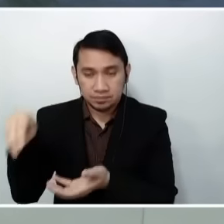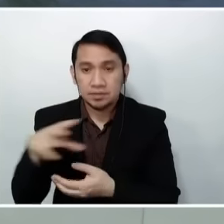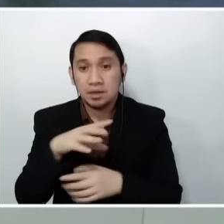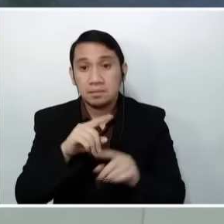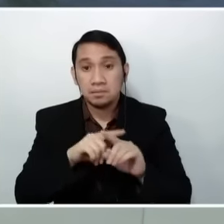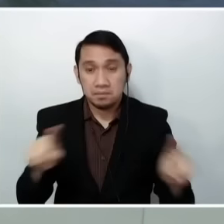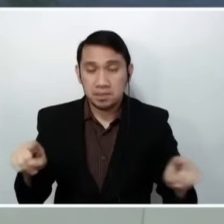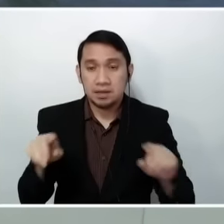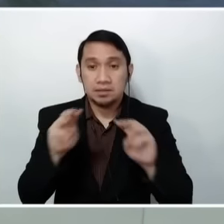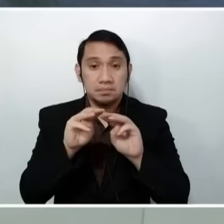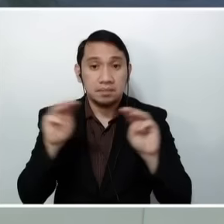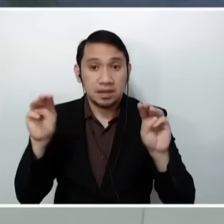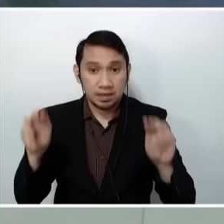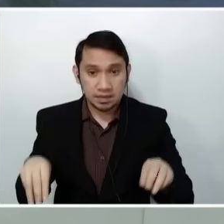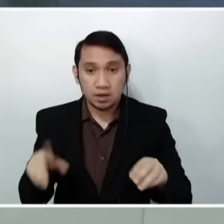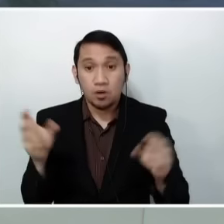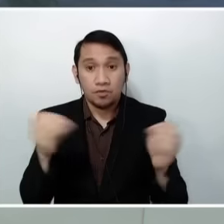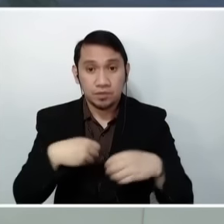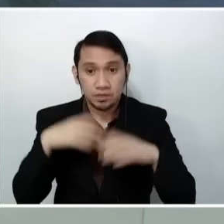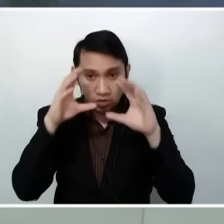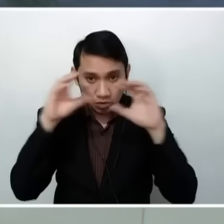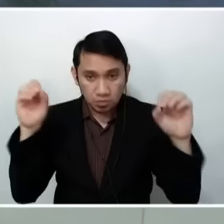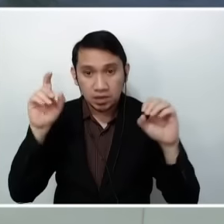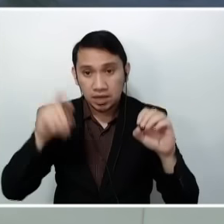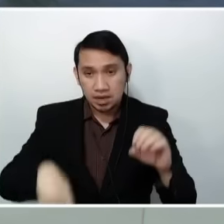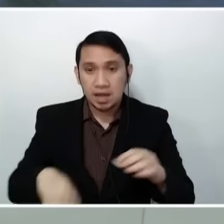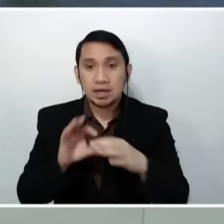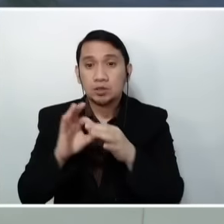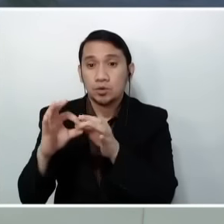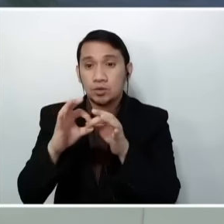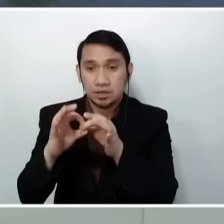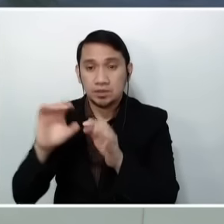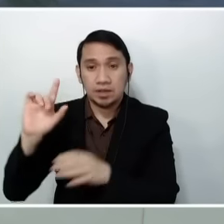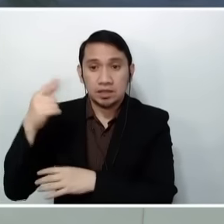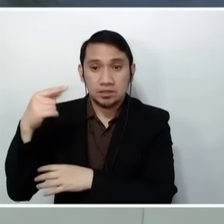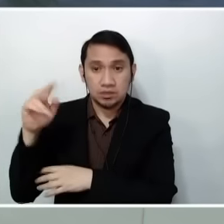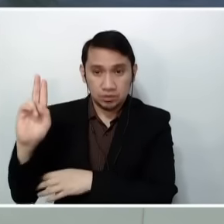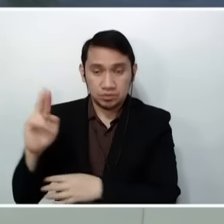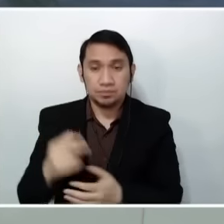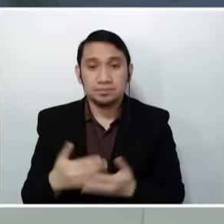Malacañang, dapat makipagnayan ng mga organizers sa mga lokal ng pamahalaan.